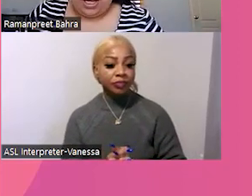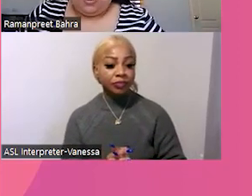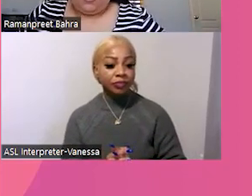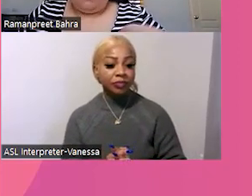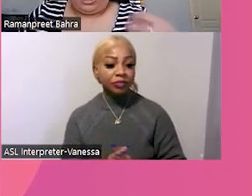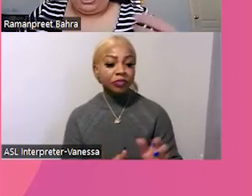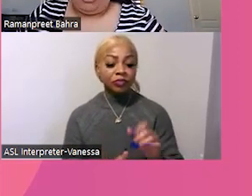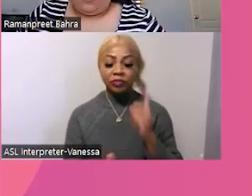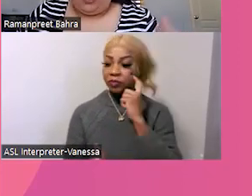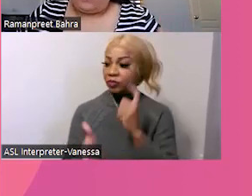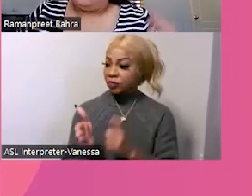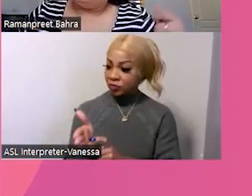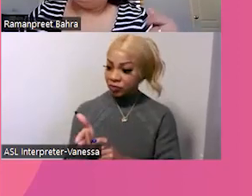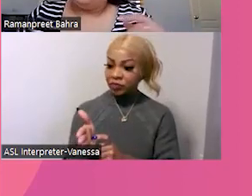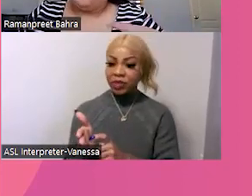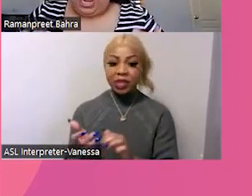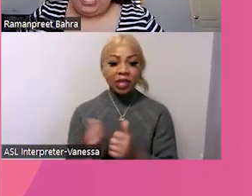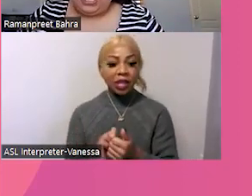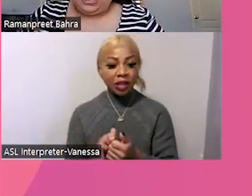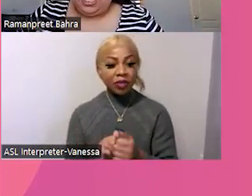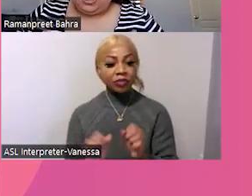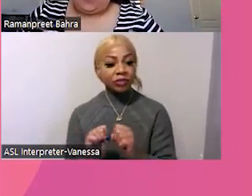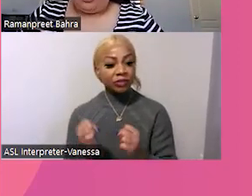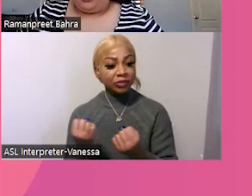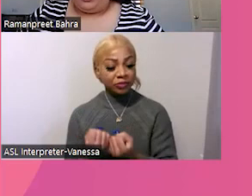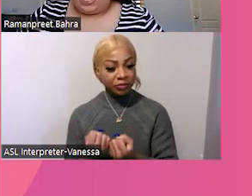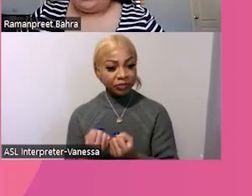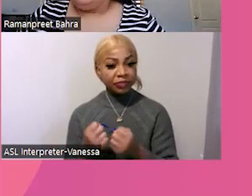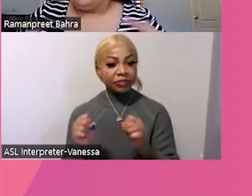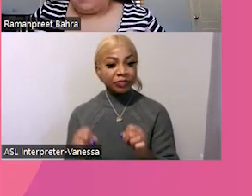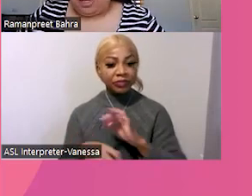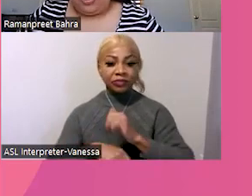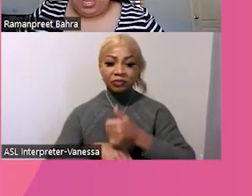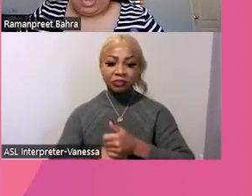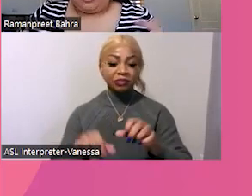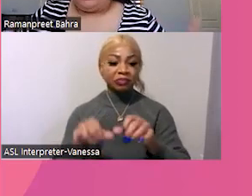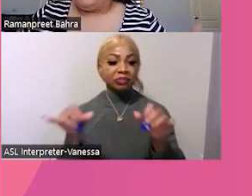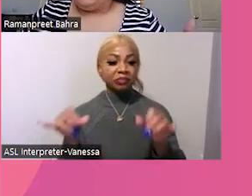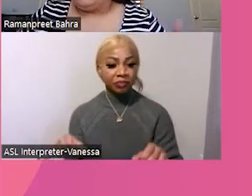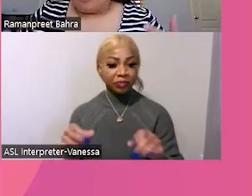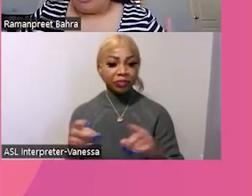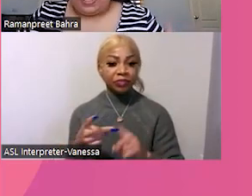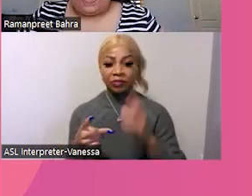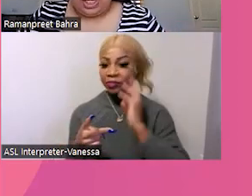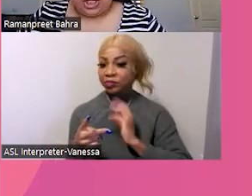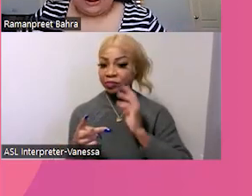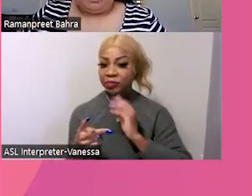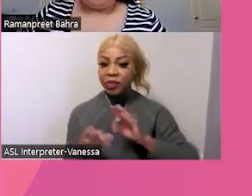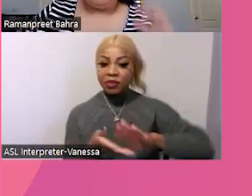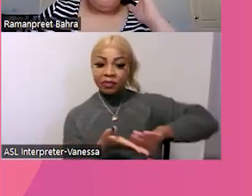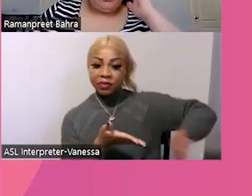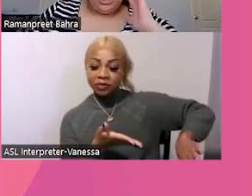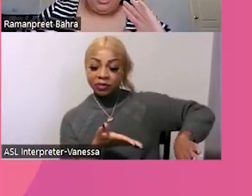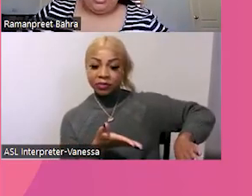on l'a vu, vers une reconnaissance de la façon dont la société crée ces systèmes